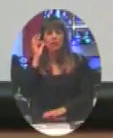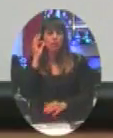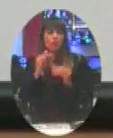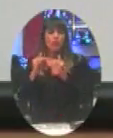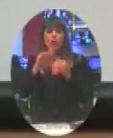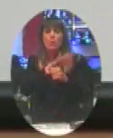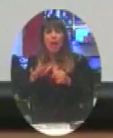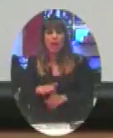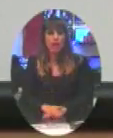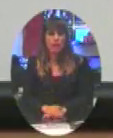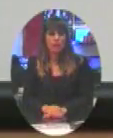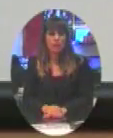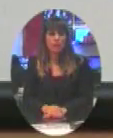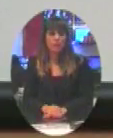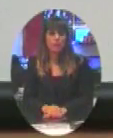בהנהגת